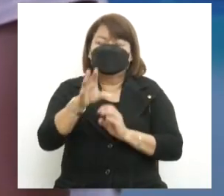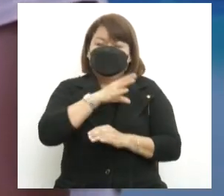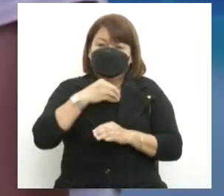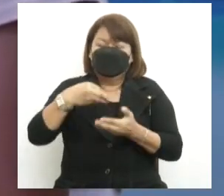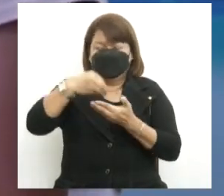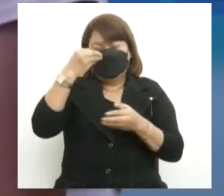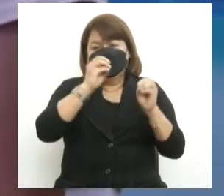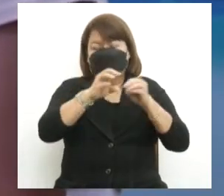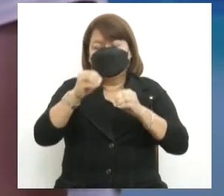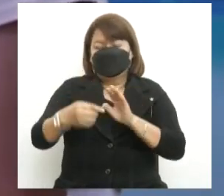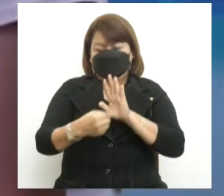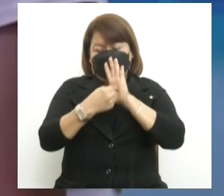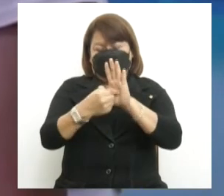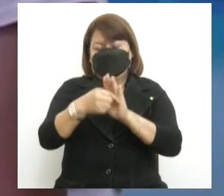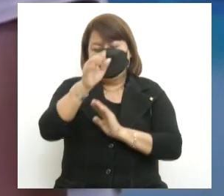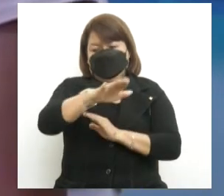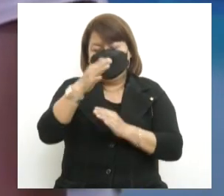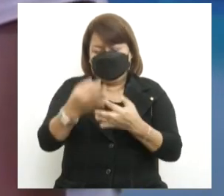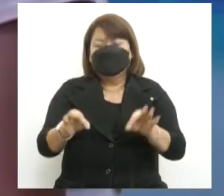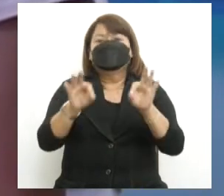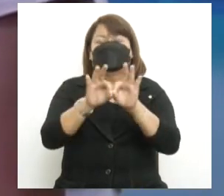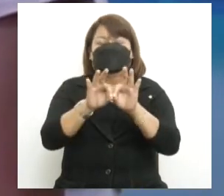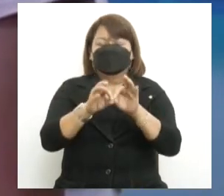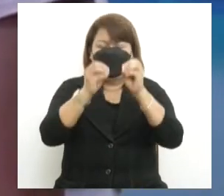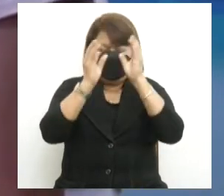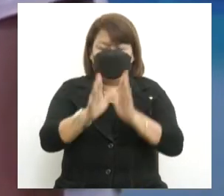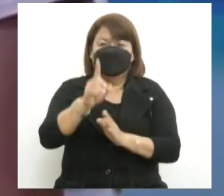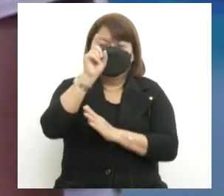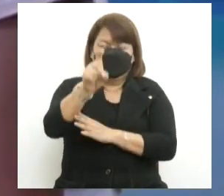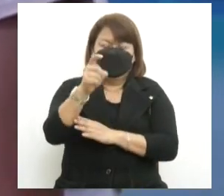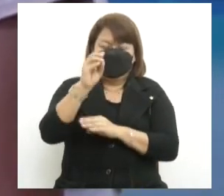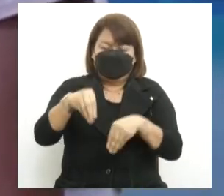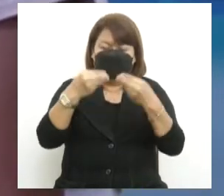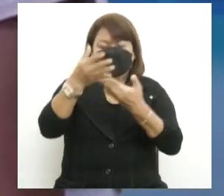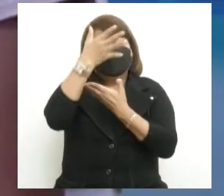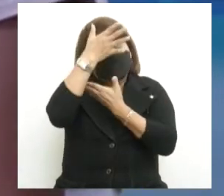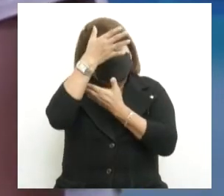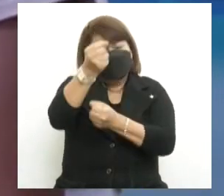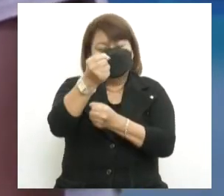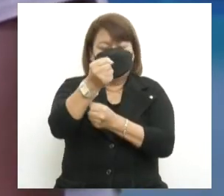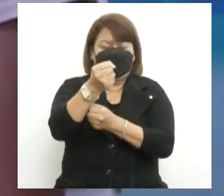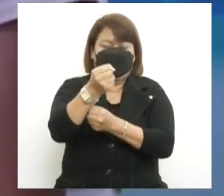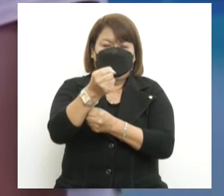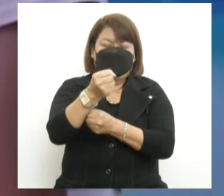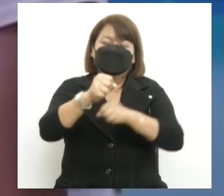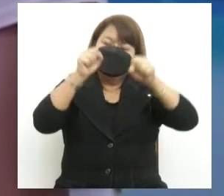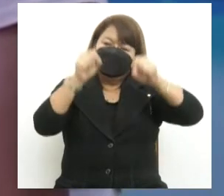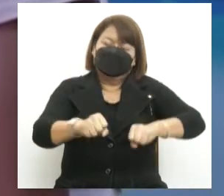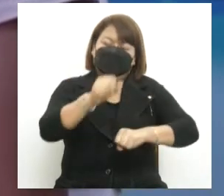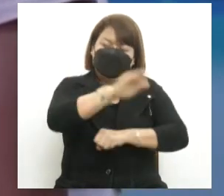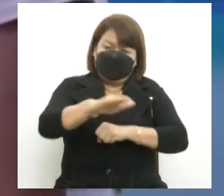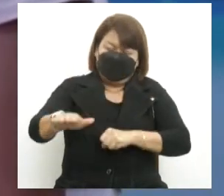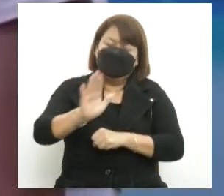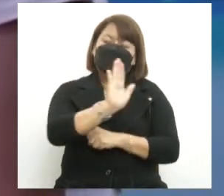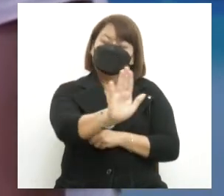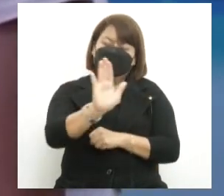การสอนที่เน้นผู้เรียนเป็นสำคัญครูนั้นจะต้องให้ความสนใจใส่ใจในความสามารถของผู้เรียน